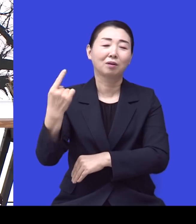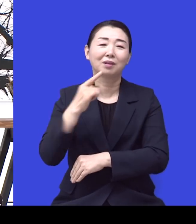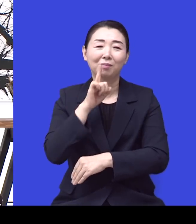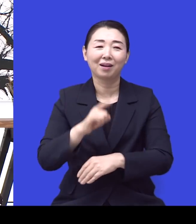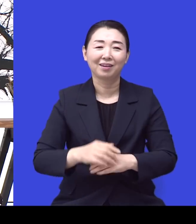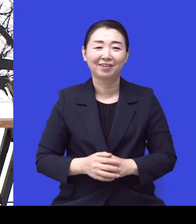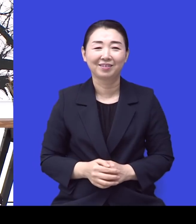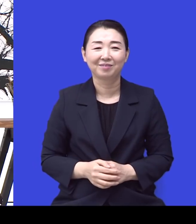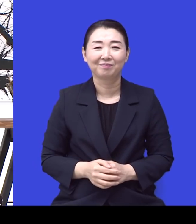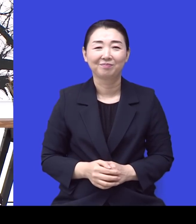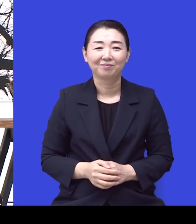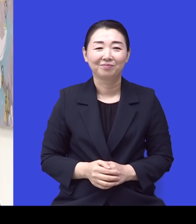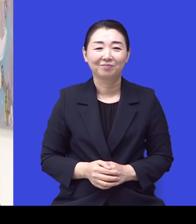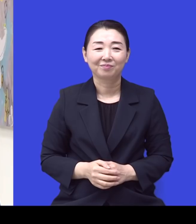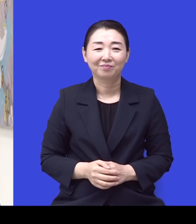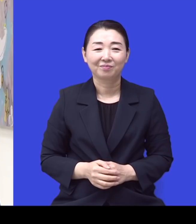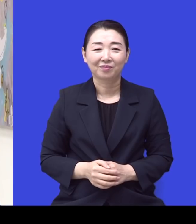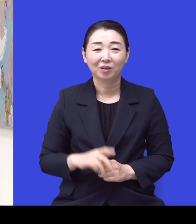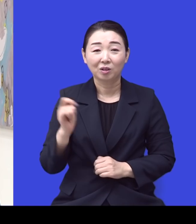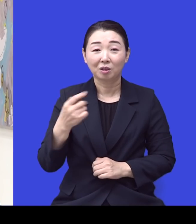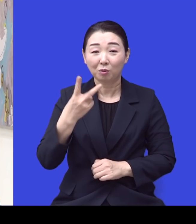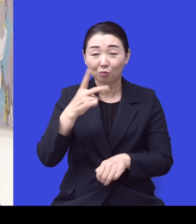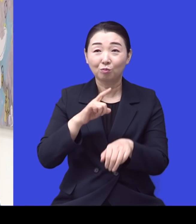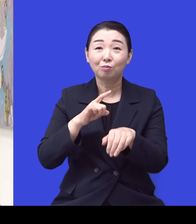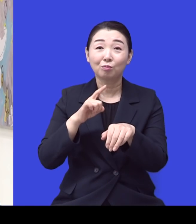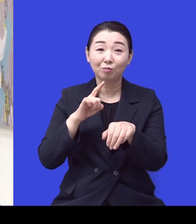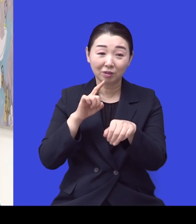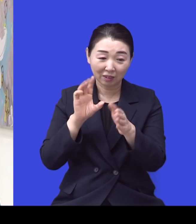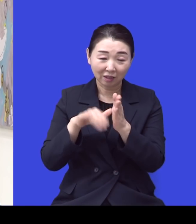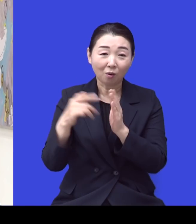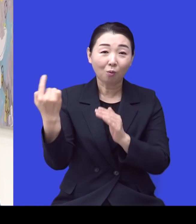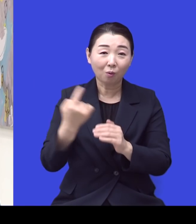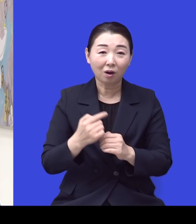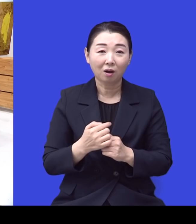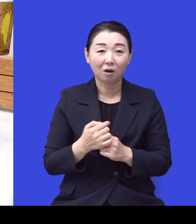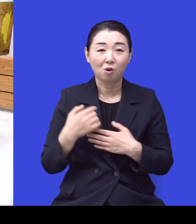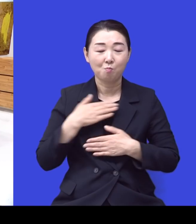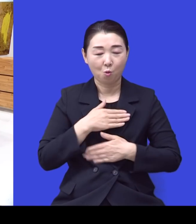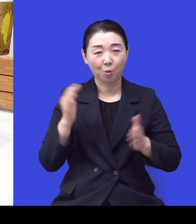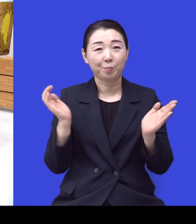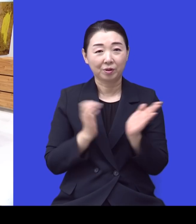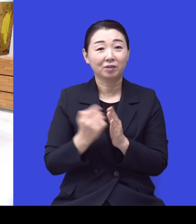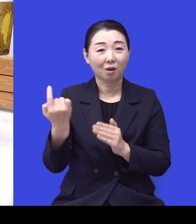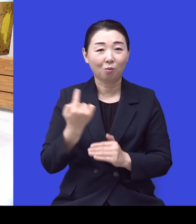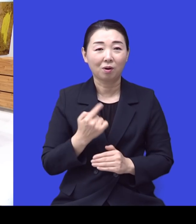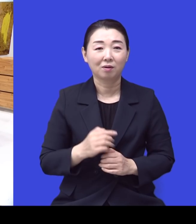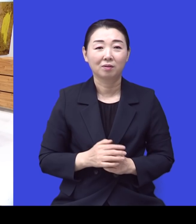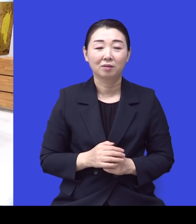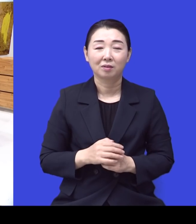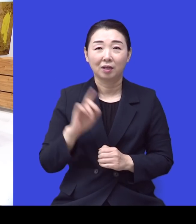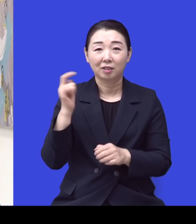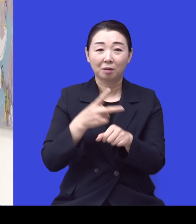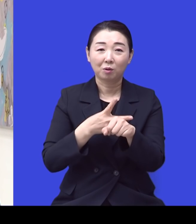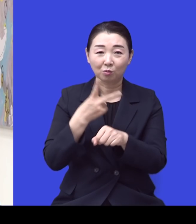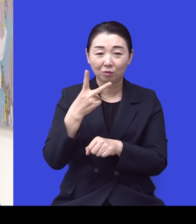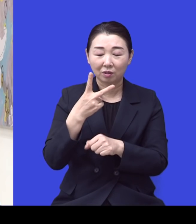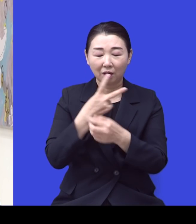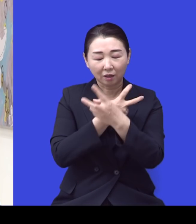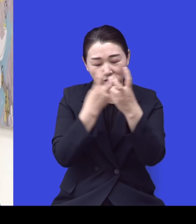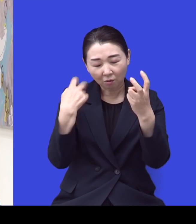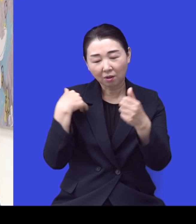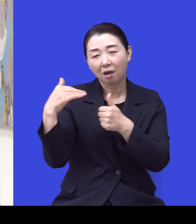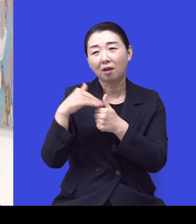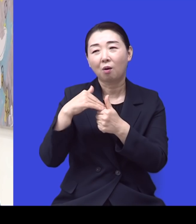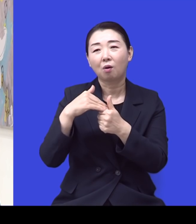네. 딜을 크게 했네요. 네, 새벽 2시만 되면 오시는 거예요. 아. 목욕 싹 하시고 예. 새벽 2시에 와서 자고 있는 저를